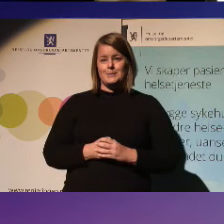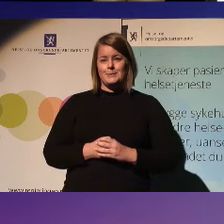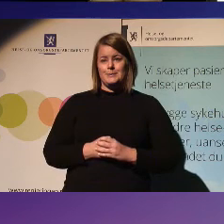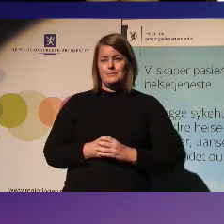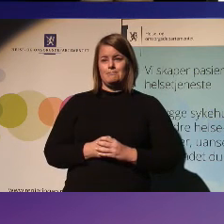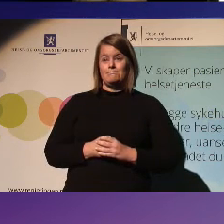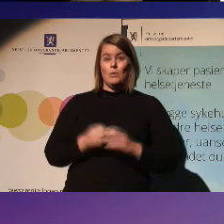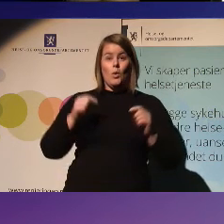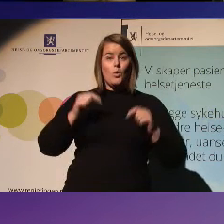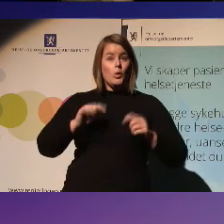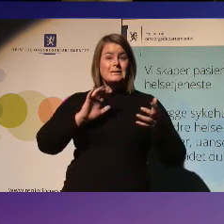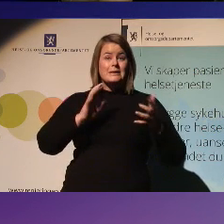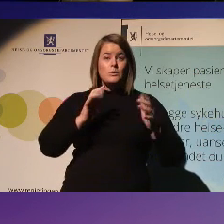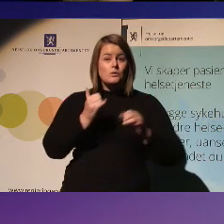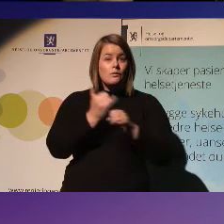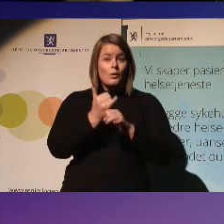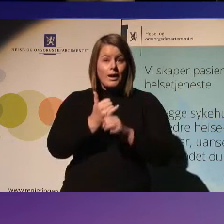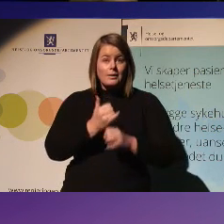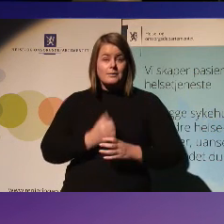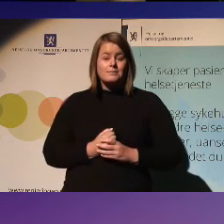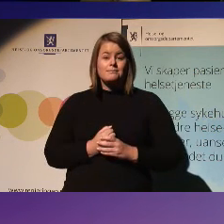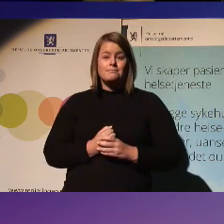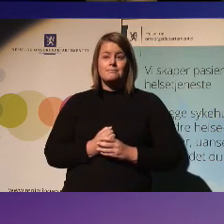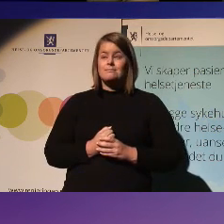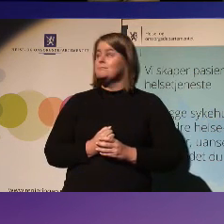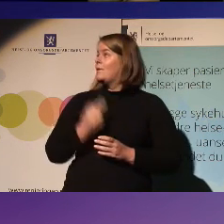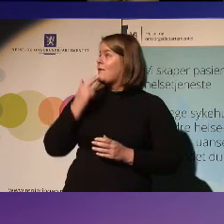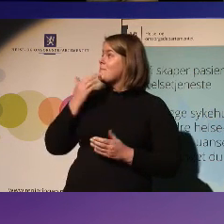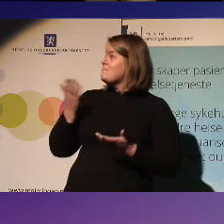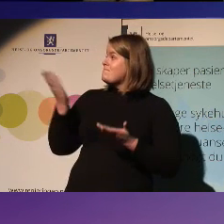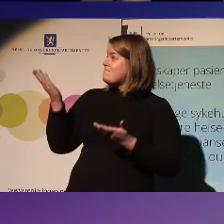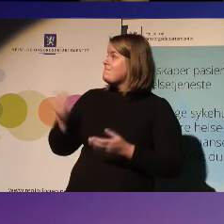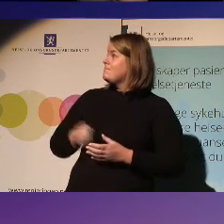Hvor er vi? Og hvem er det her?